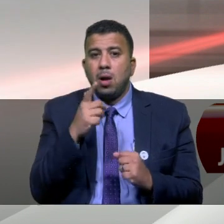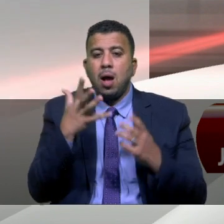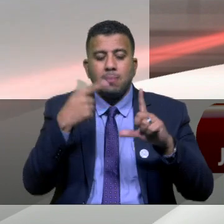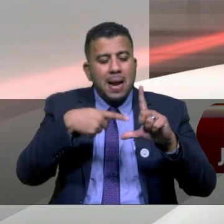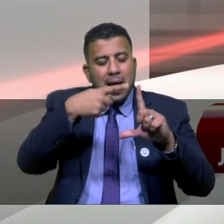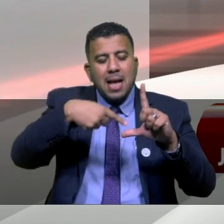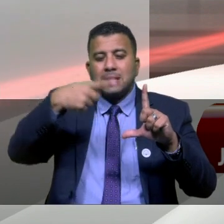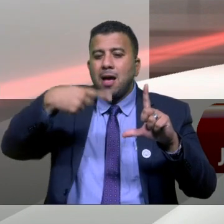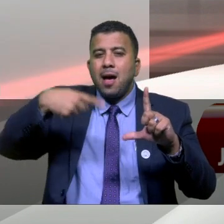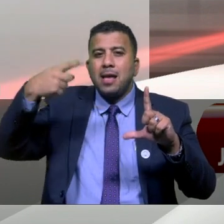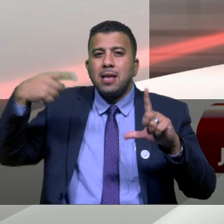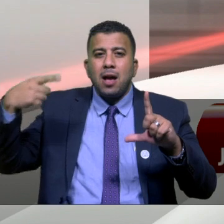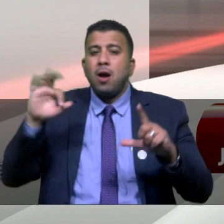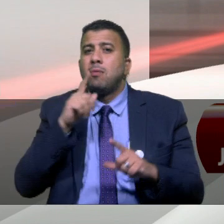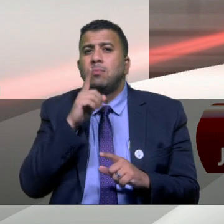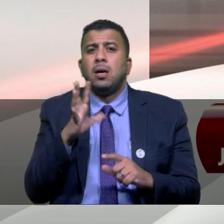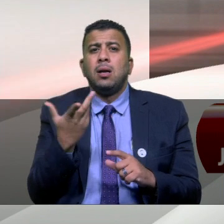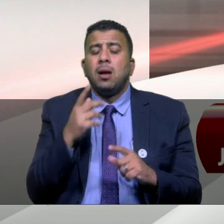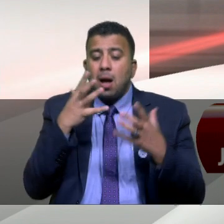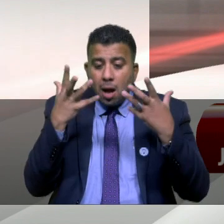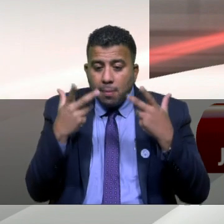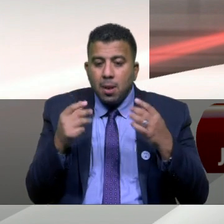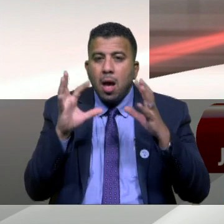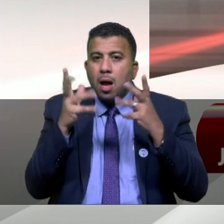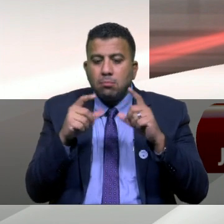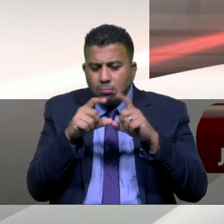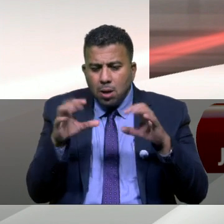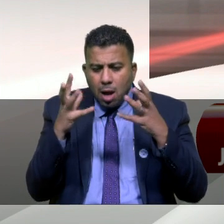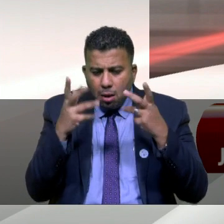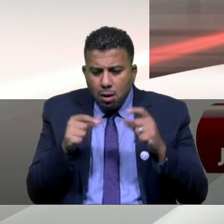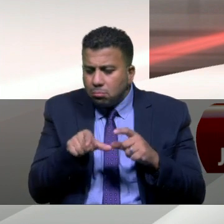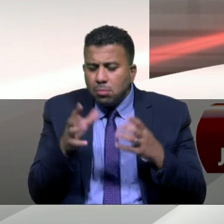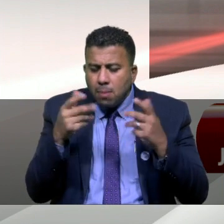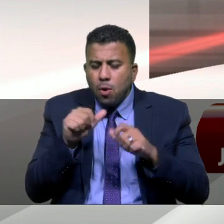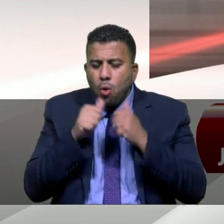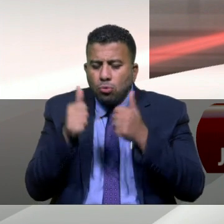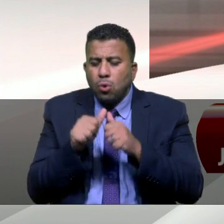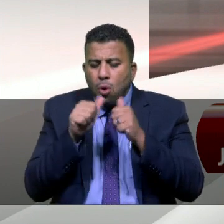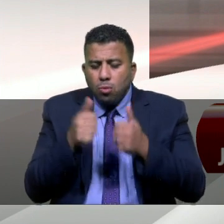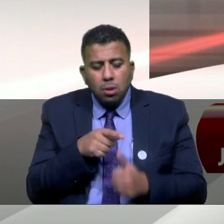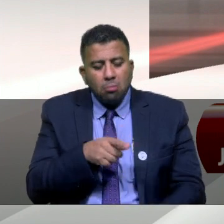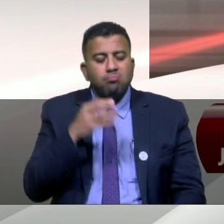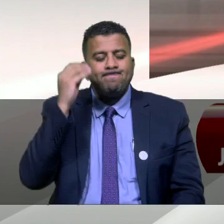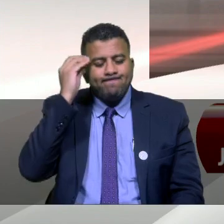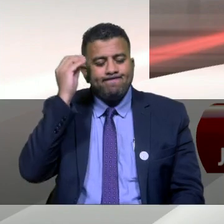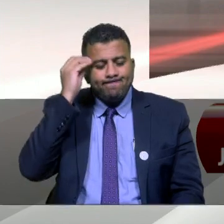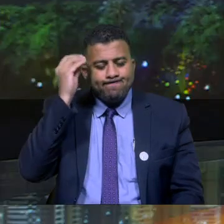الإحصائية هذه كلها، هم ما يفرزون يحطوا لي أرقام، أنا أترجم هذه الأرقام إلى قرارات.